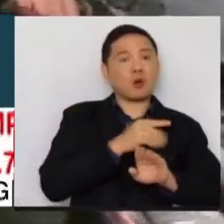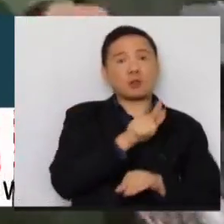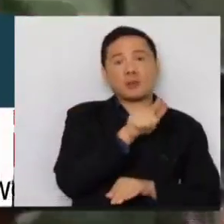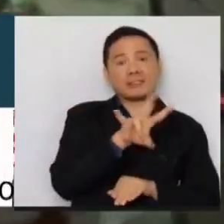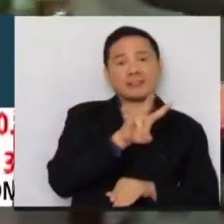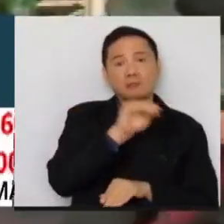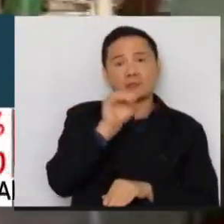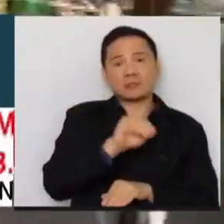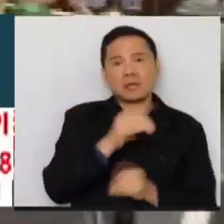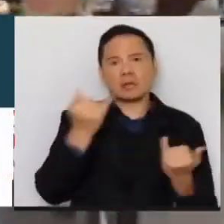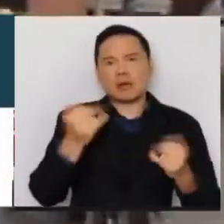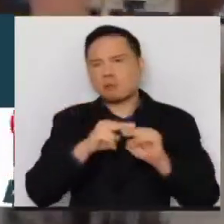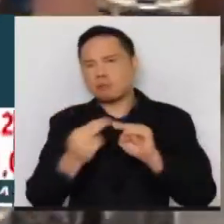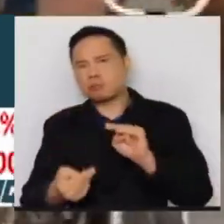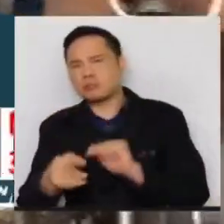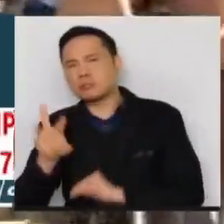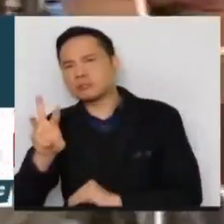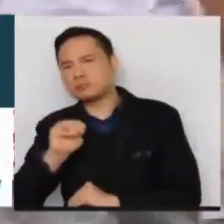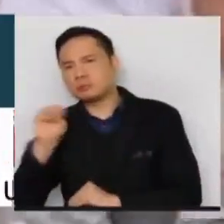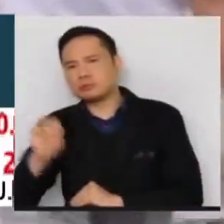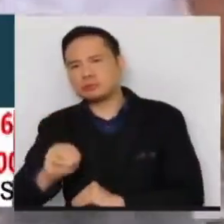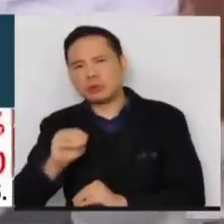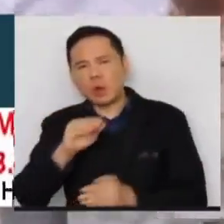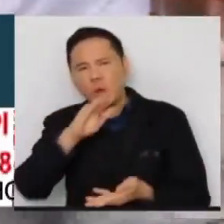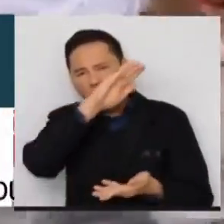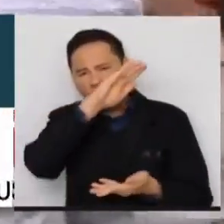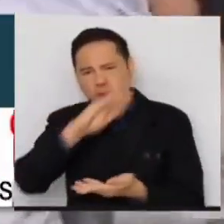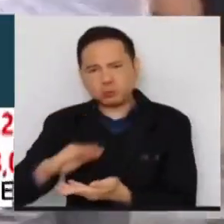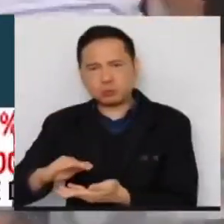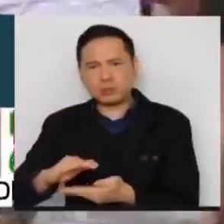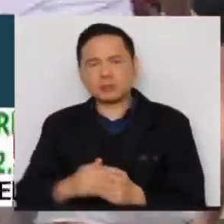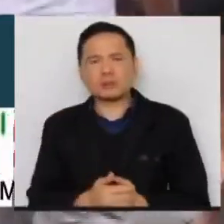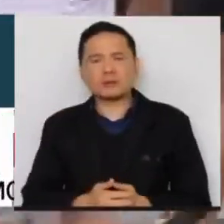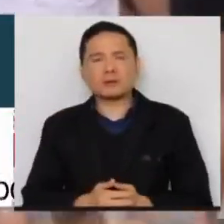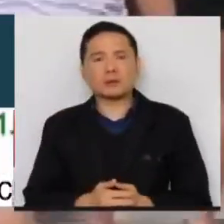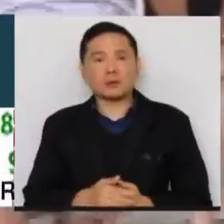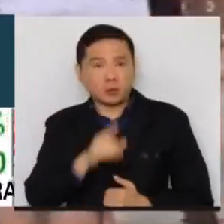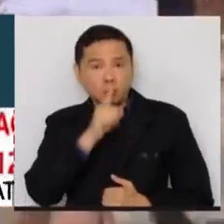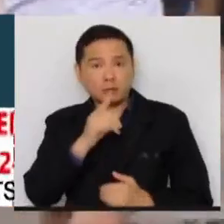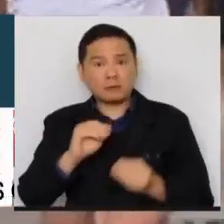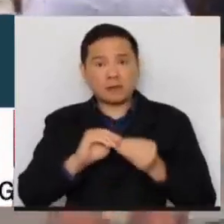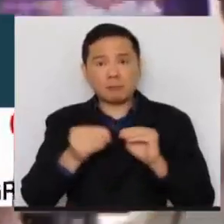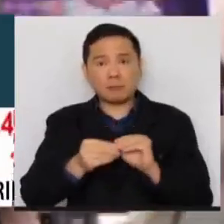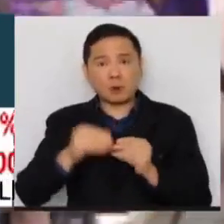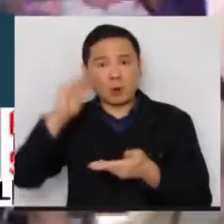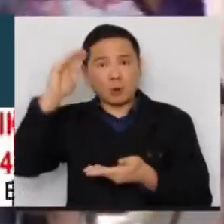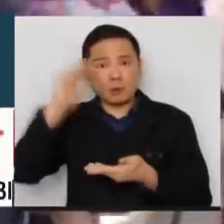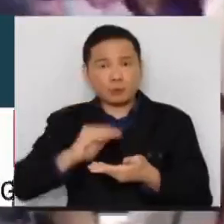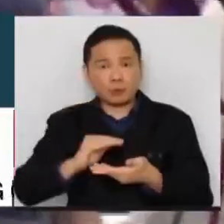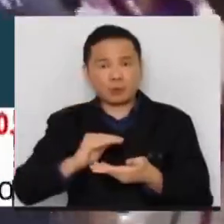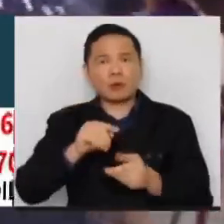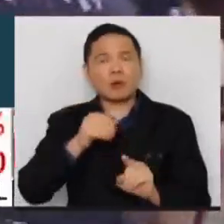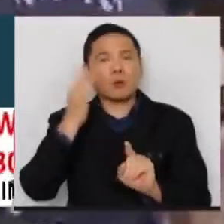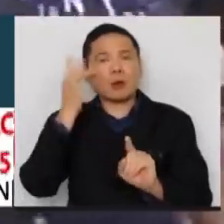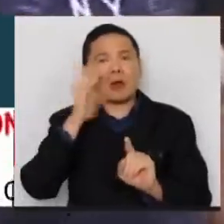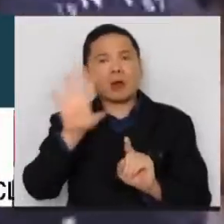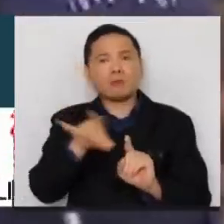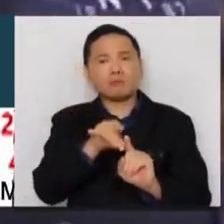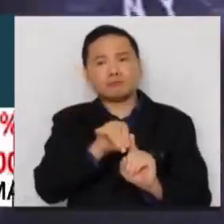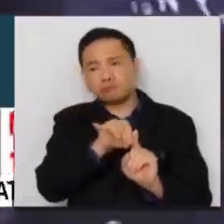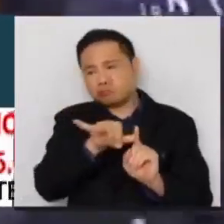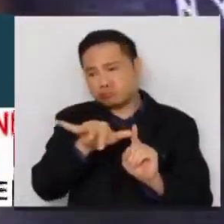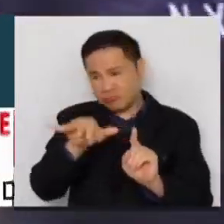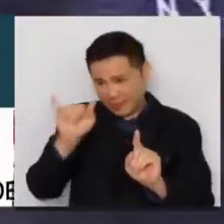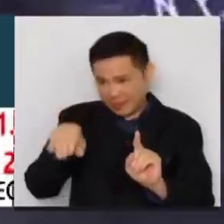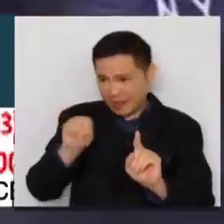na hindi lang yung absolute number ang bumababa, kung hindi, yung positivity rate. Kasi yung ibang tao,